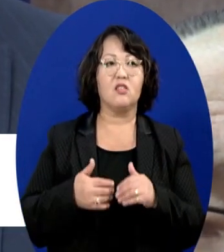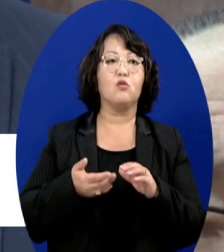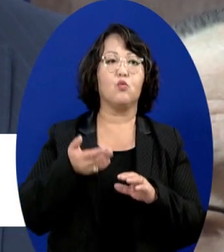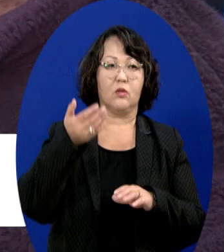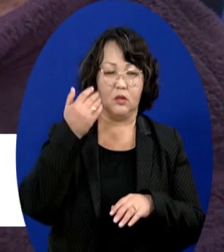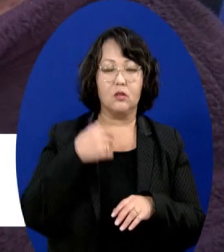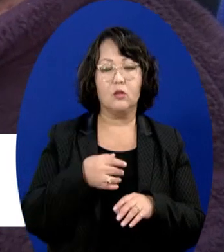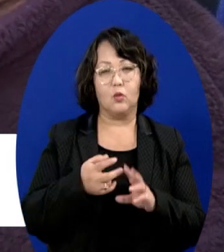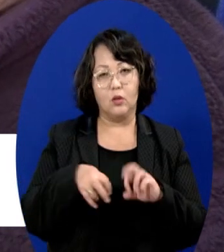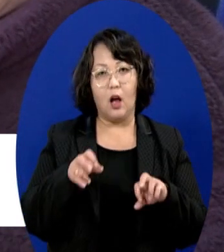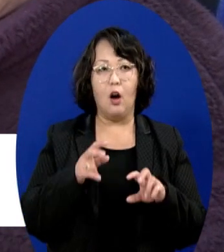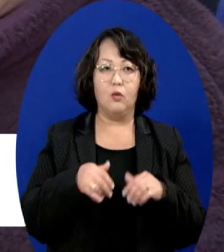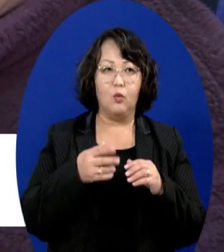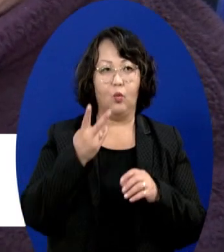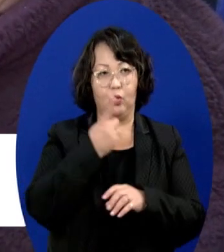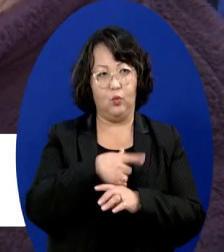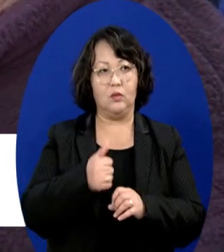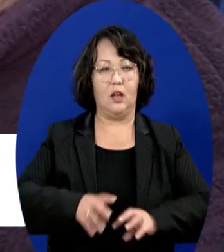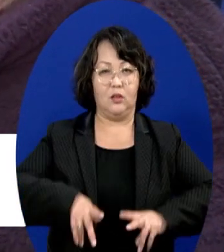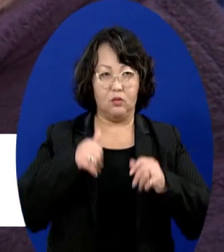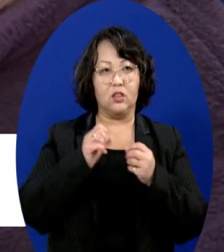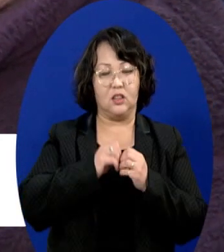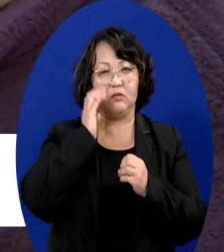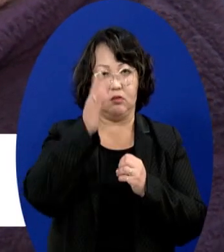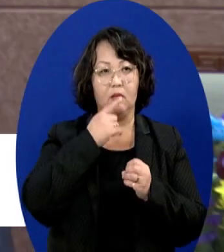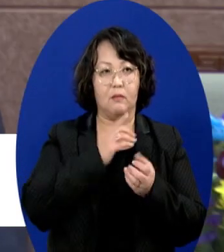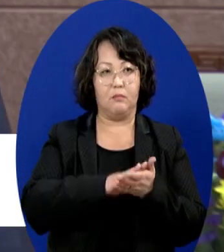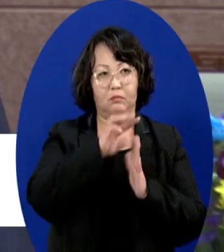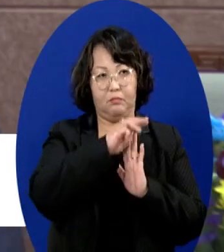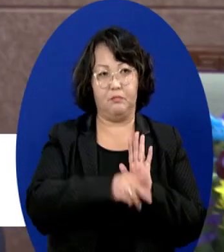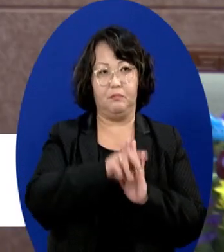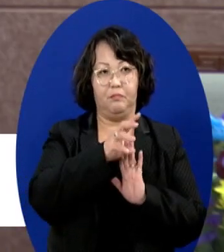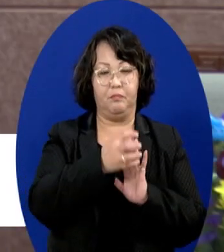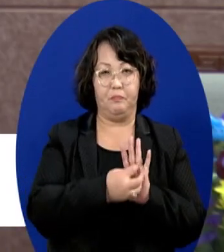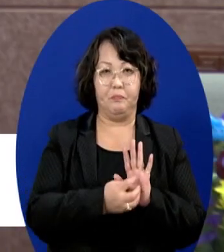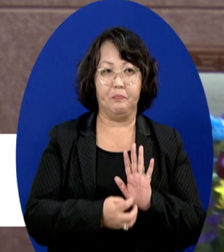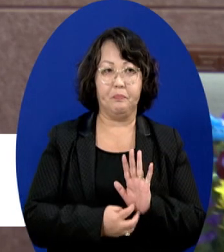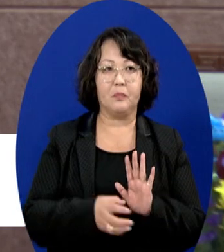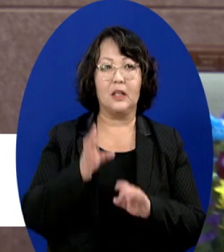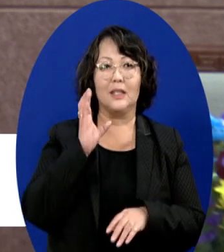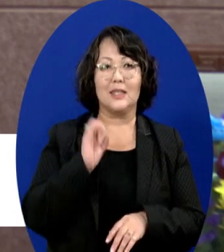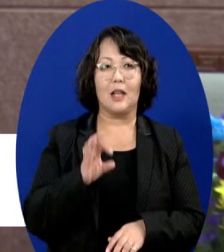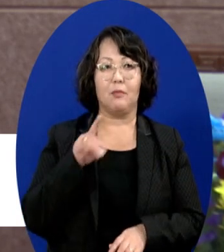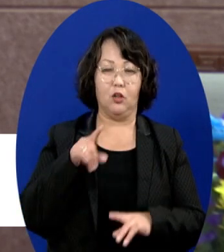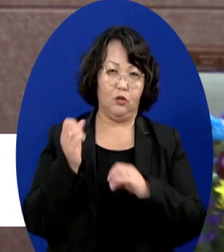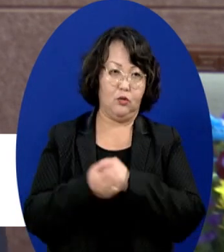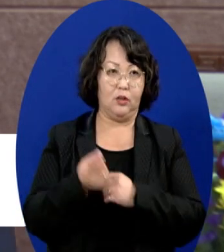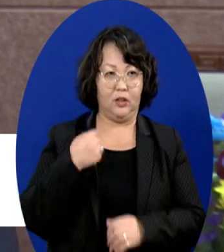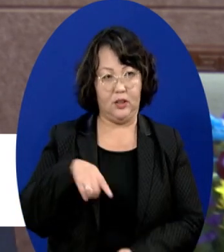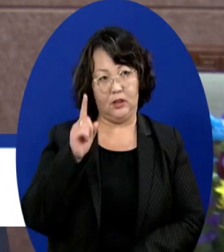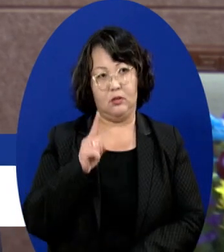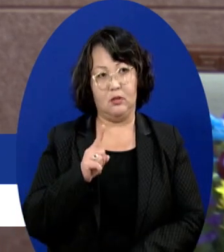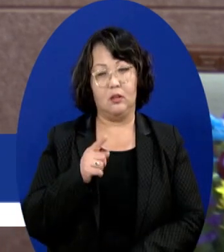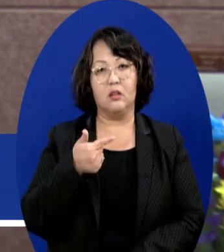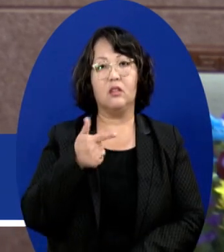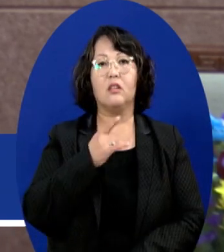өрөөгөөжийг сайжруулах зэрэг олон улсын ажлыг тусгаснаа хэллээ. Энэ салбар бол их онцлогтой салбар. нэгдүгээрт их сайхан